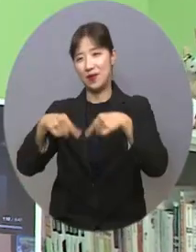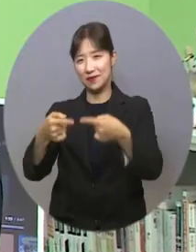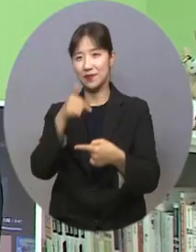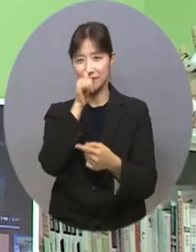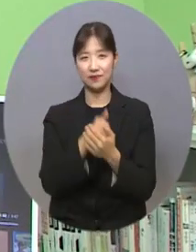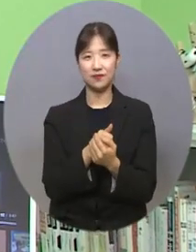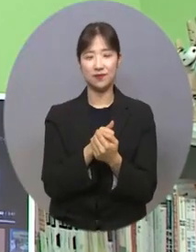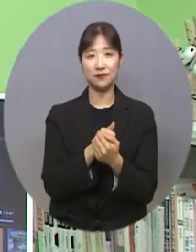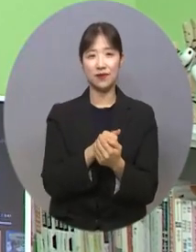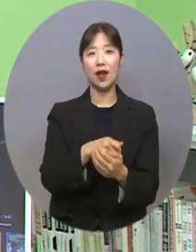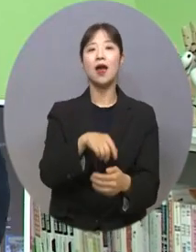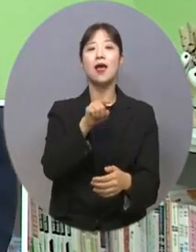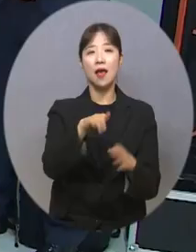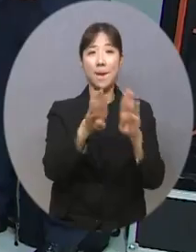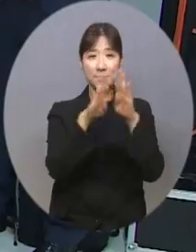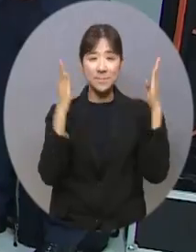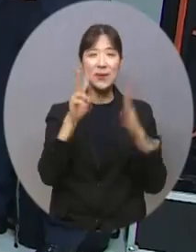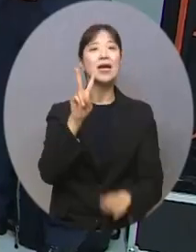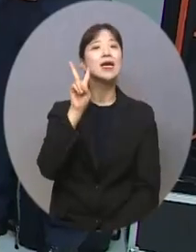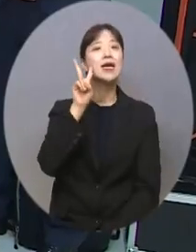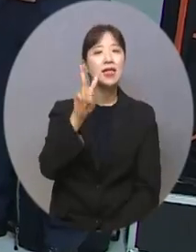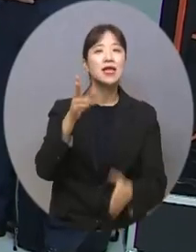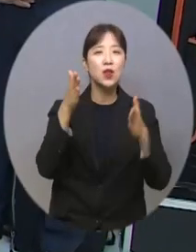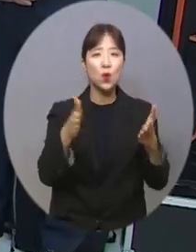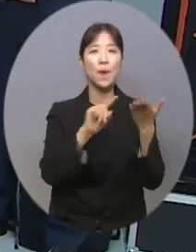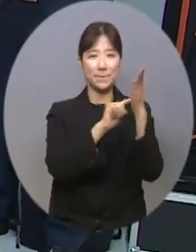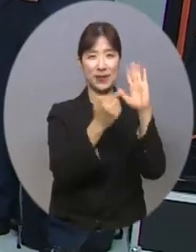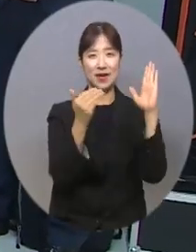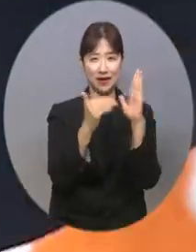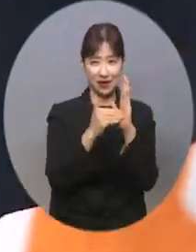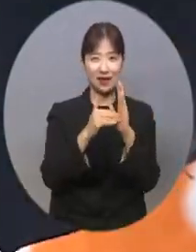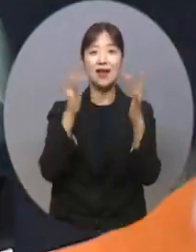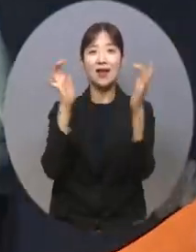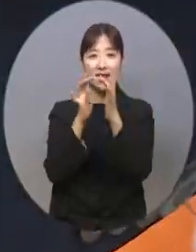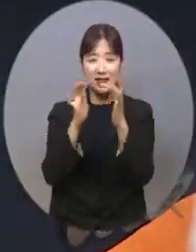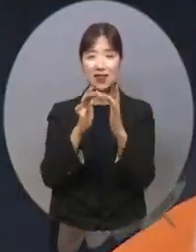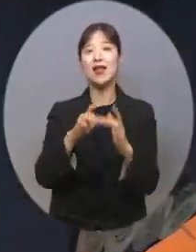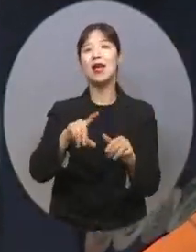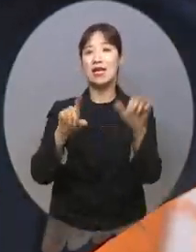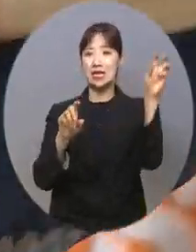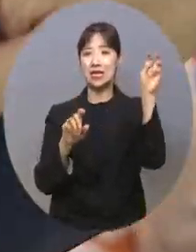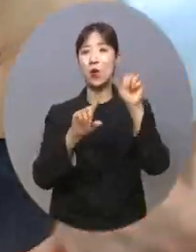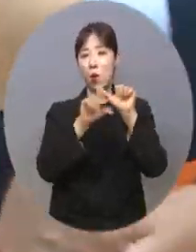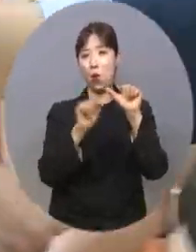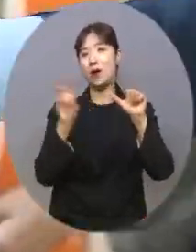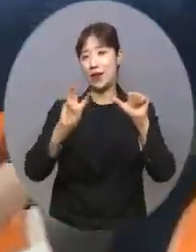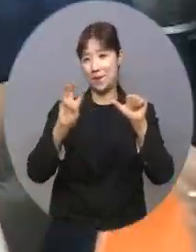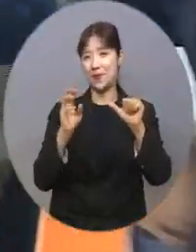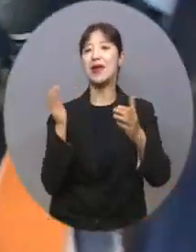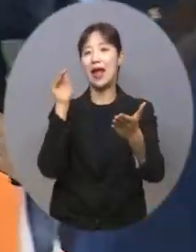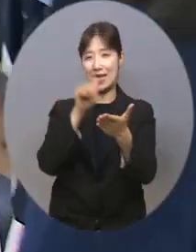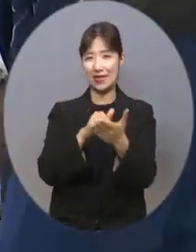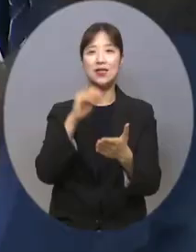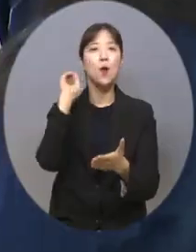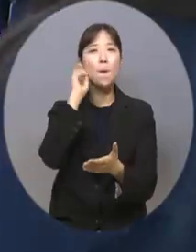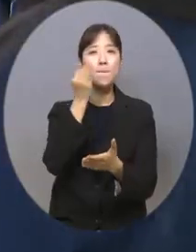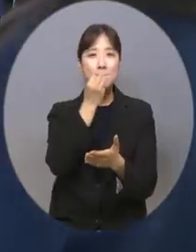지난달 27일부터 이틀간 열렸으며 온라인 박람회는 오는 30일까지 공식 누리집에서